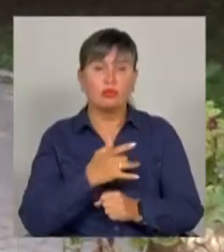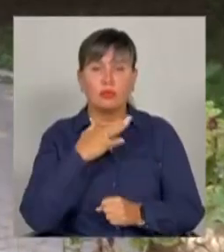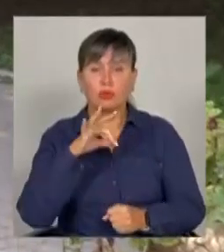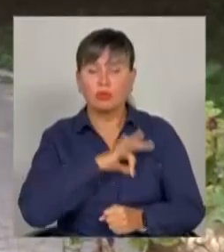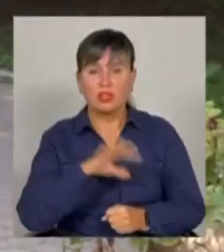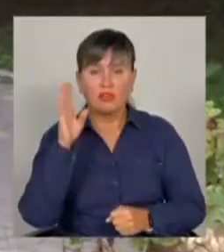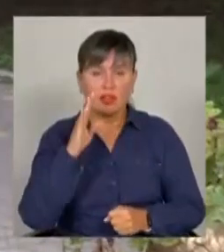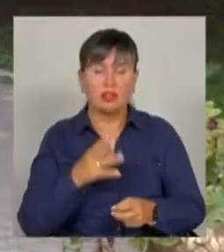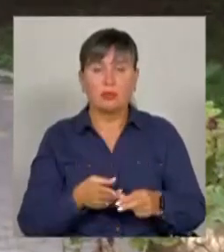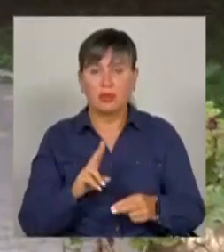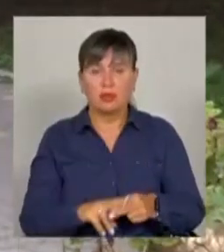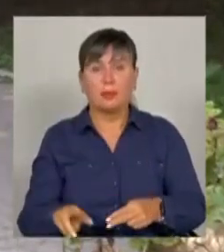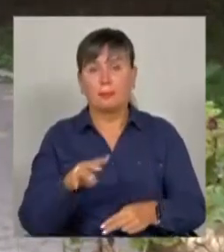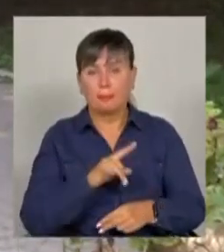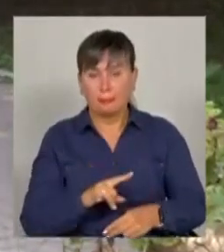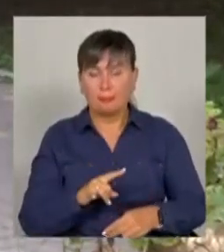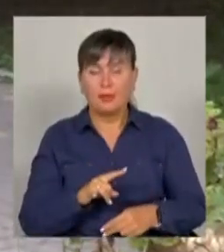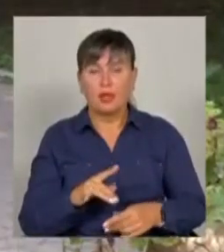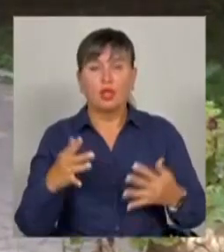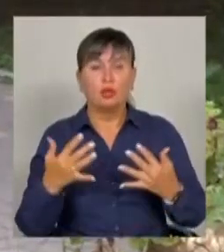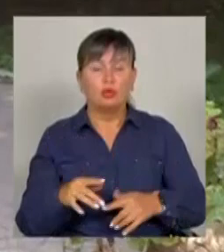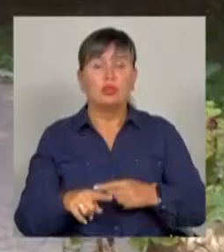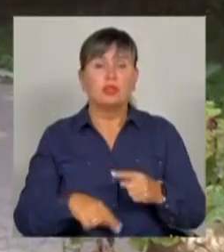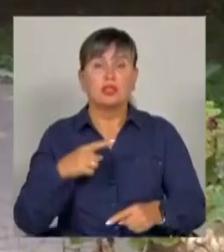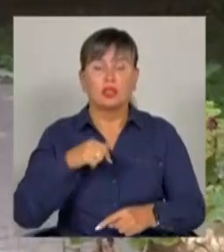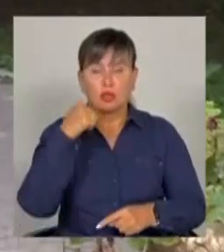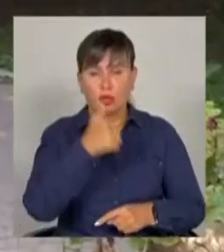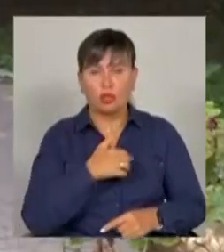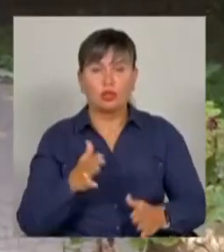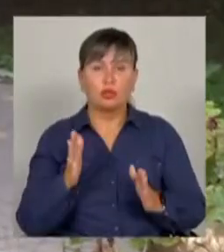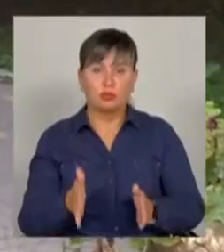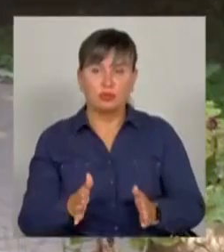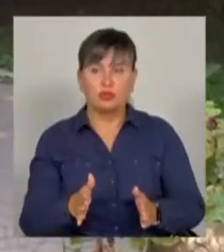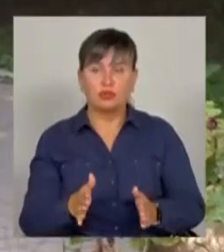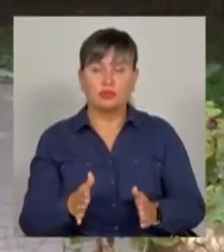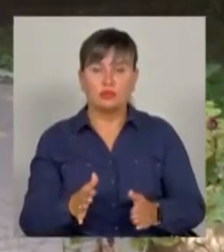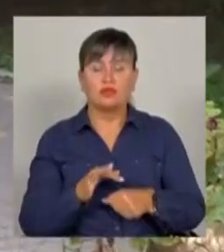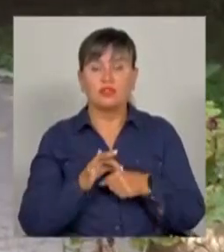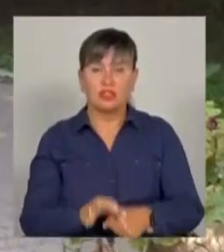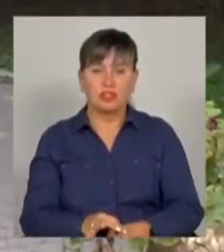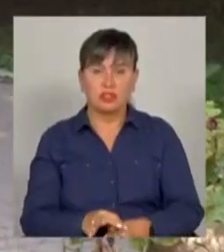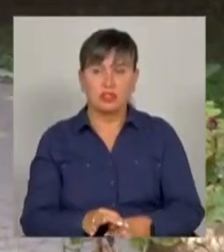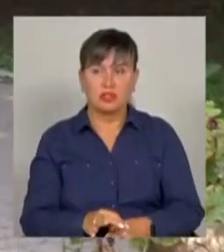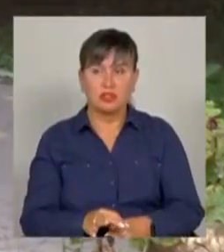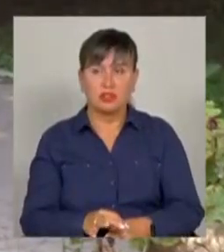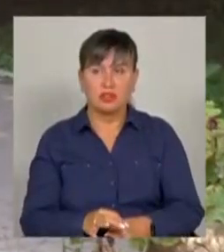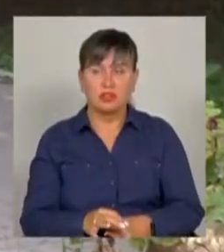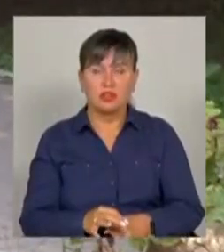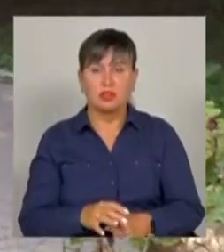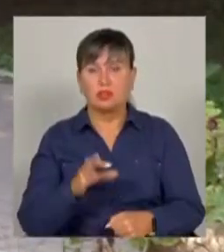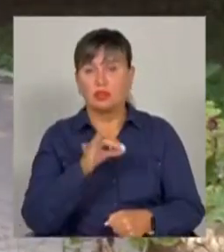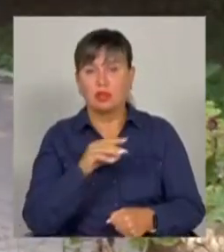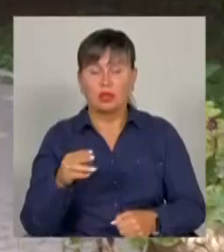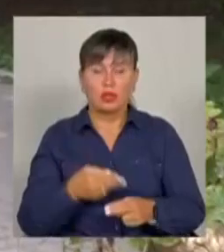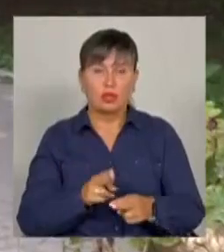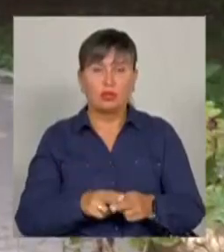воды, поэтому мы уже со следующего года будем вести сорта,